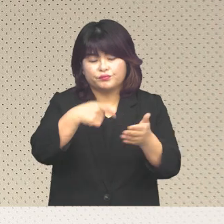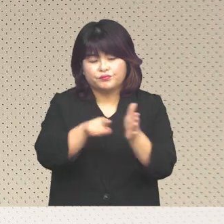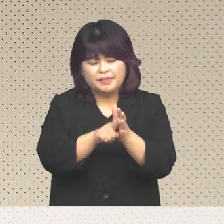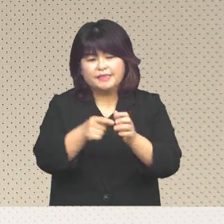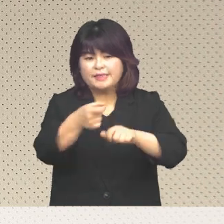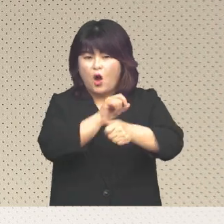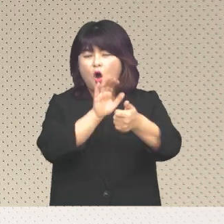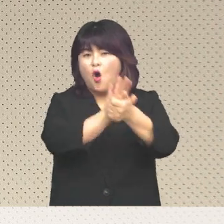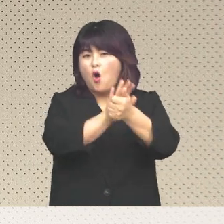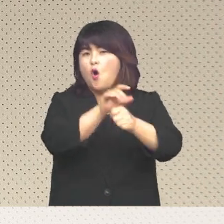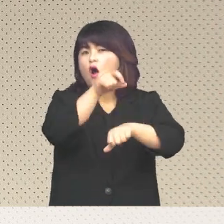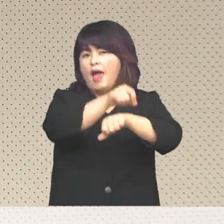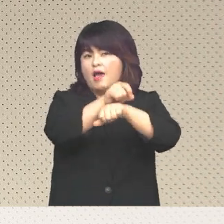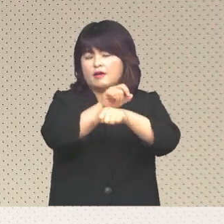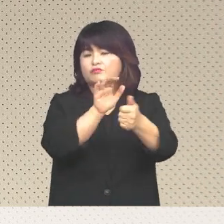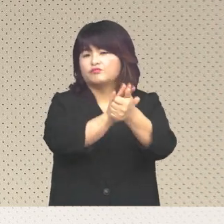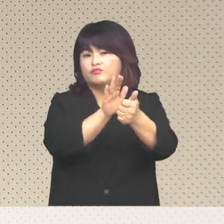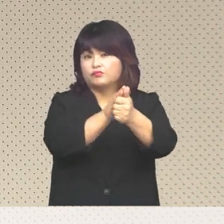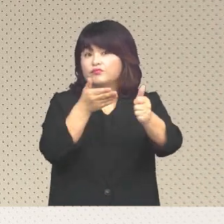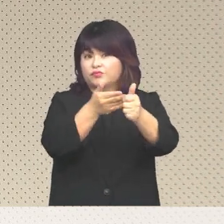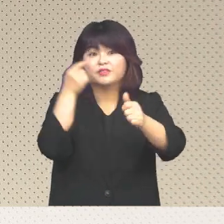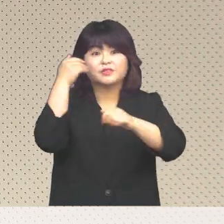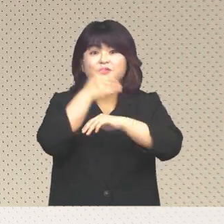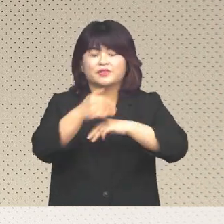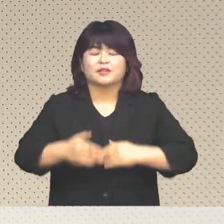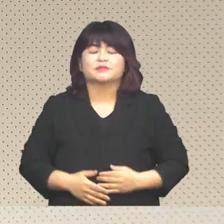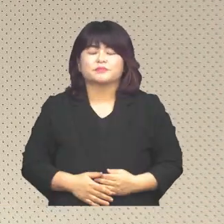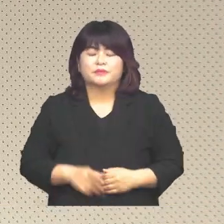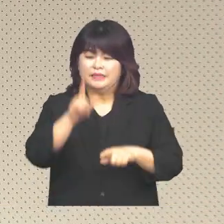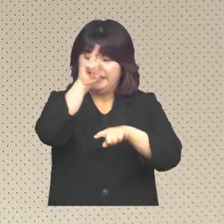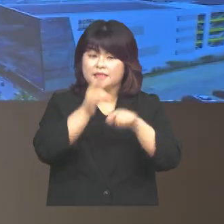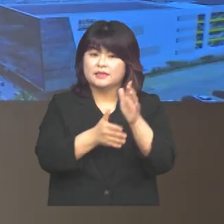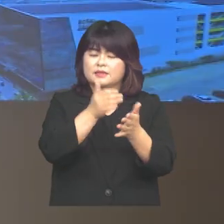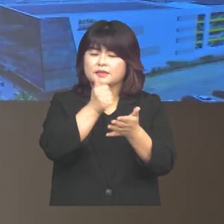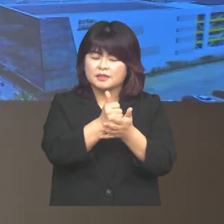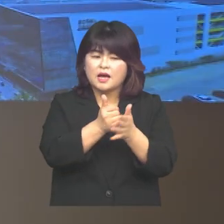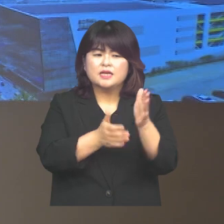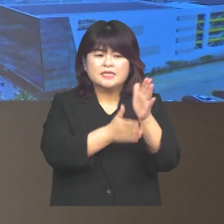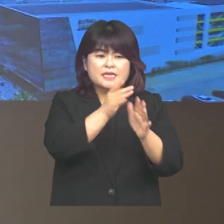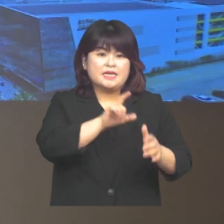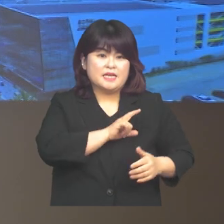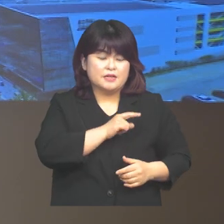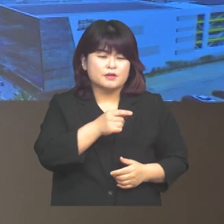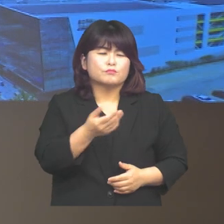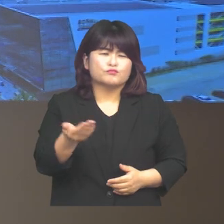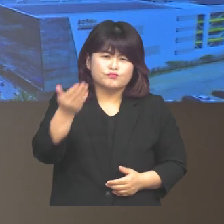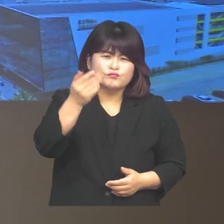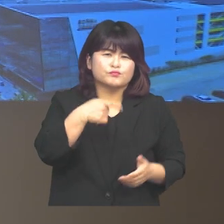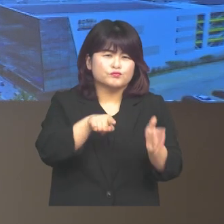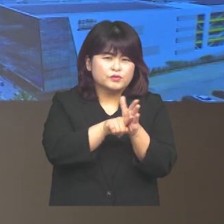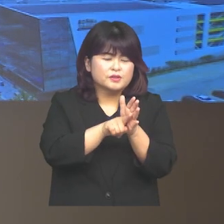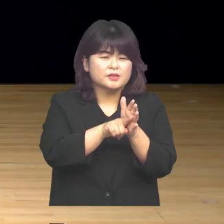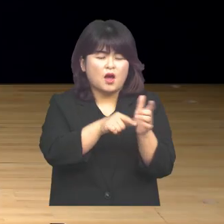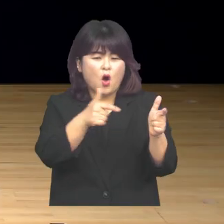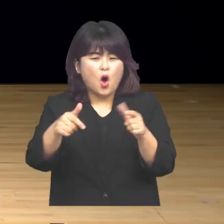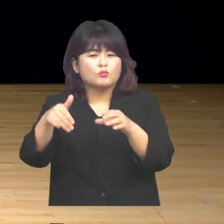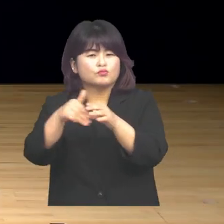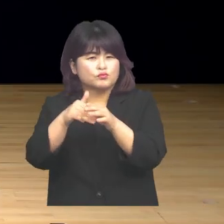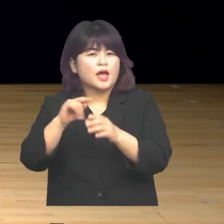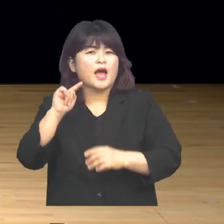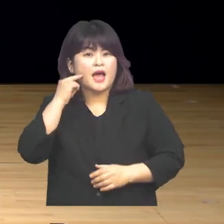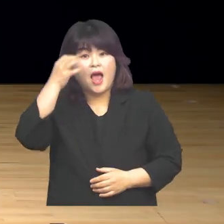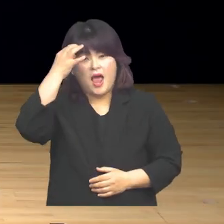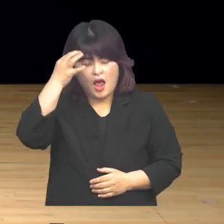수 있도록 적극적으로 행정 지원을 할 방침입니다. 이 시장은 시의 브랜드 이미지를 제고하는 데 보탬이